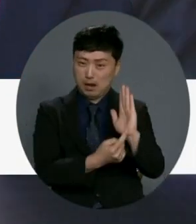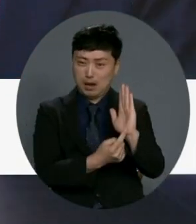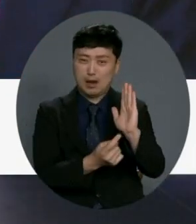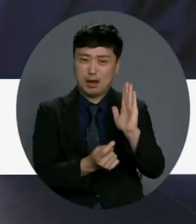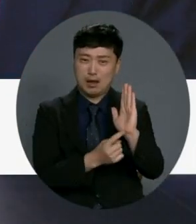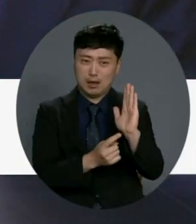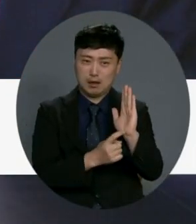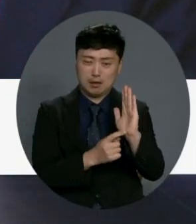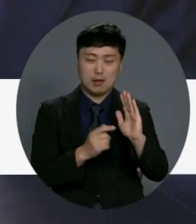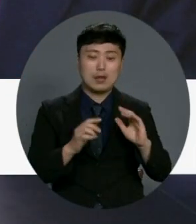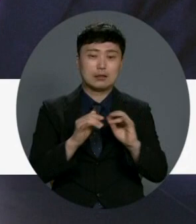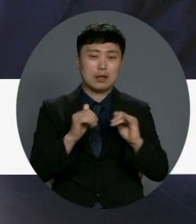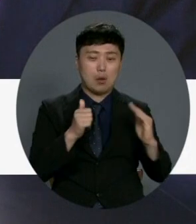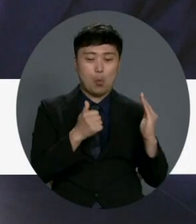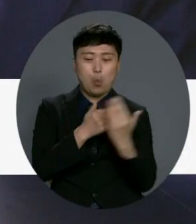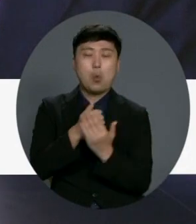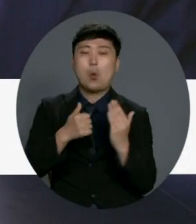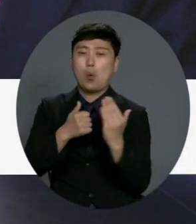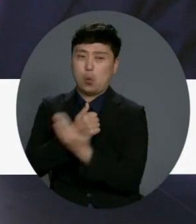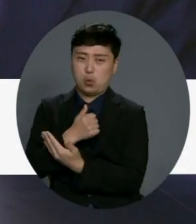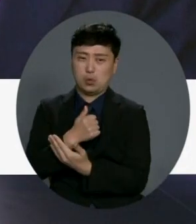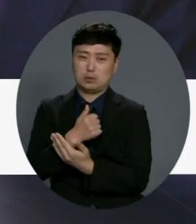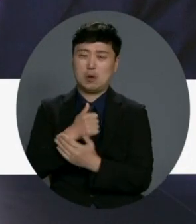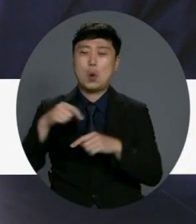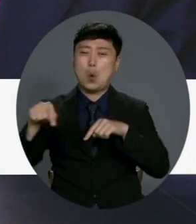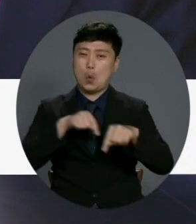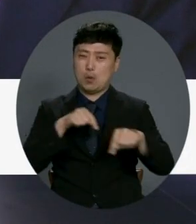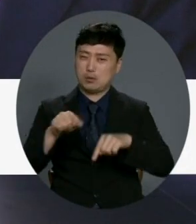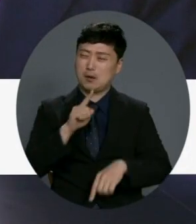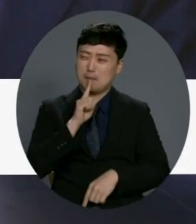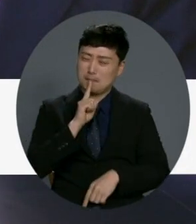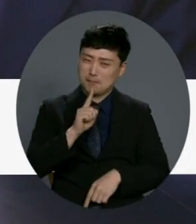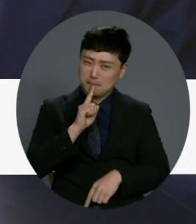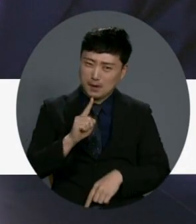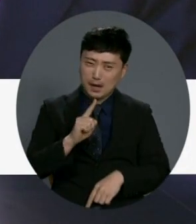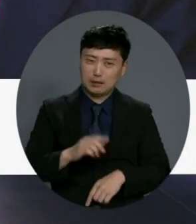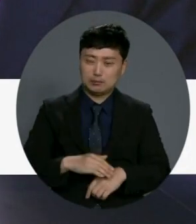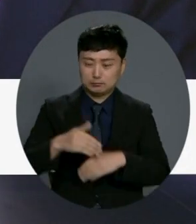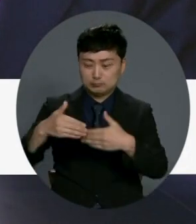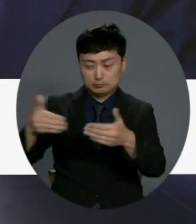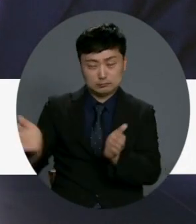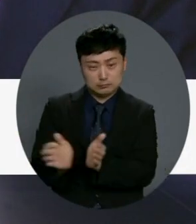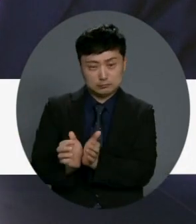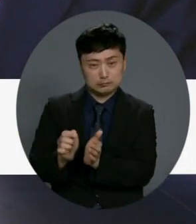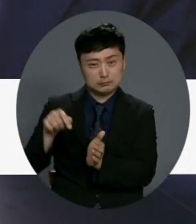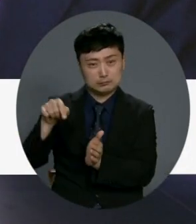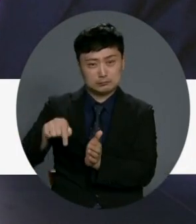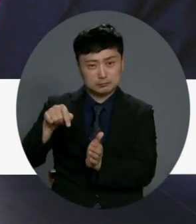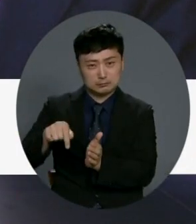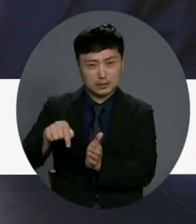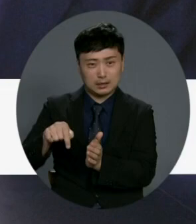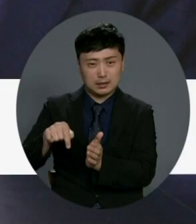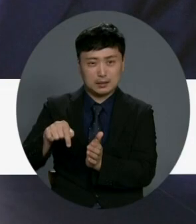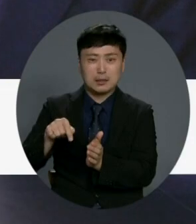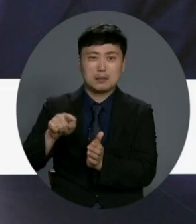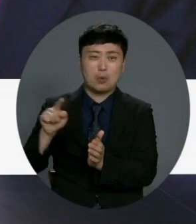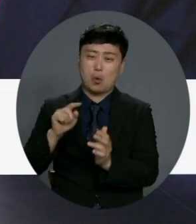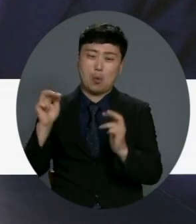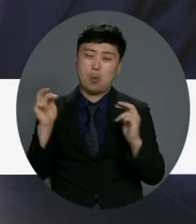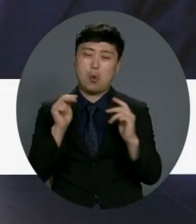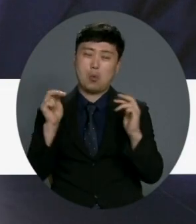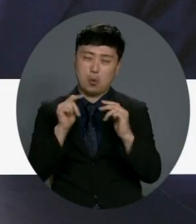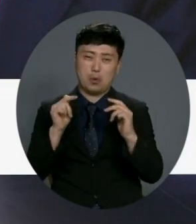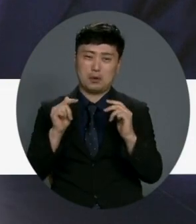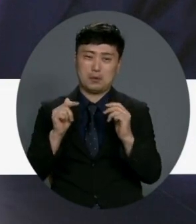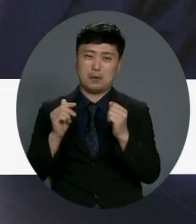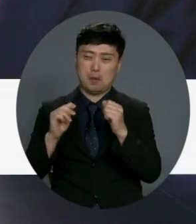포용의 정치를 해야 한다는 글을 올리고 훈수를 뒀습니다. 그런데 당내 반응이 차가워지자 홍 시장은 슬그머니 글을